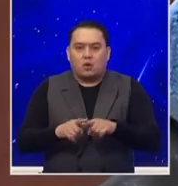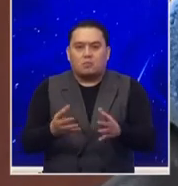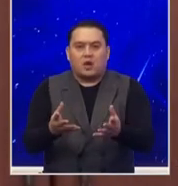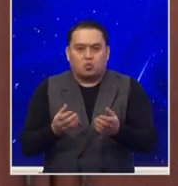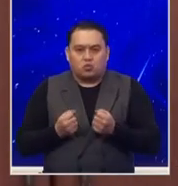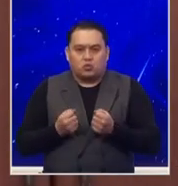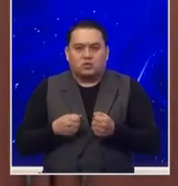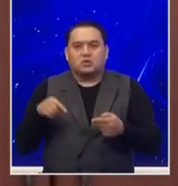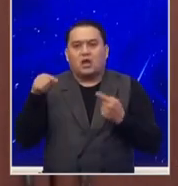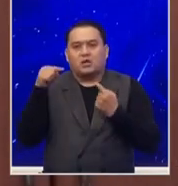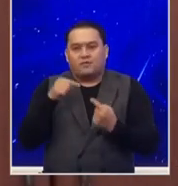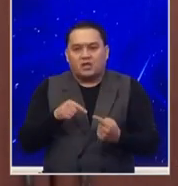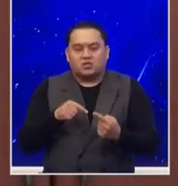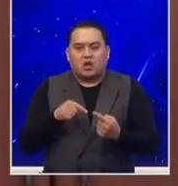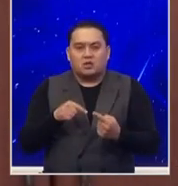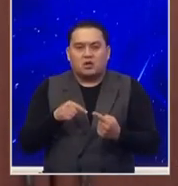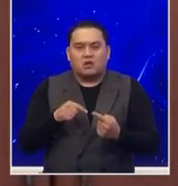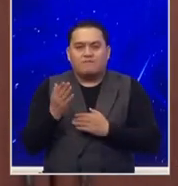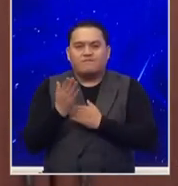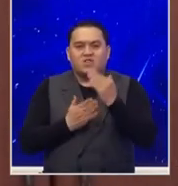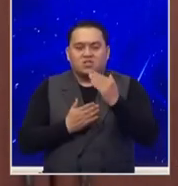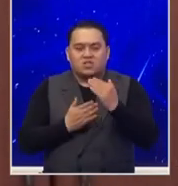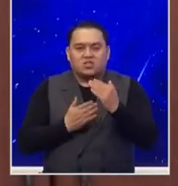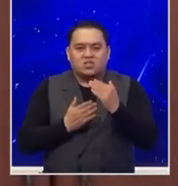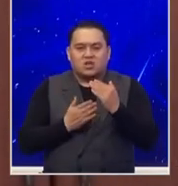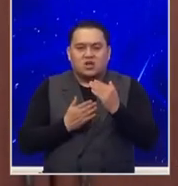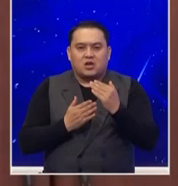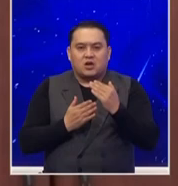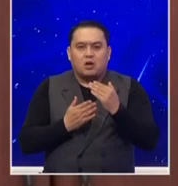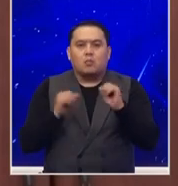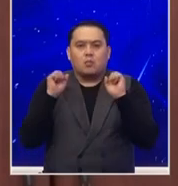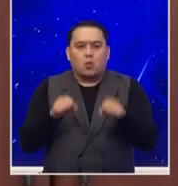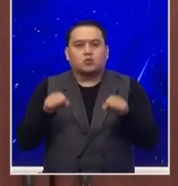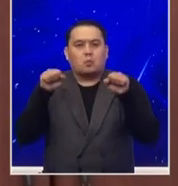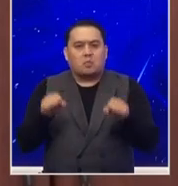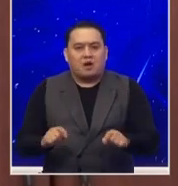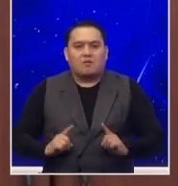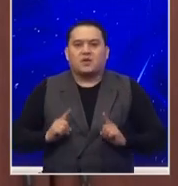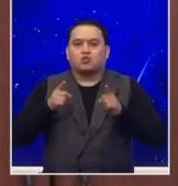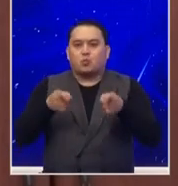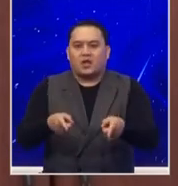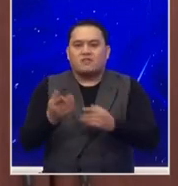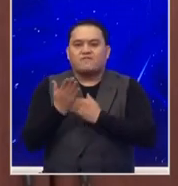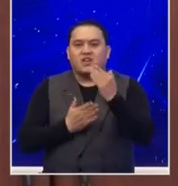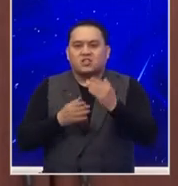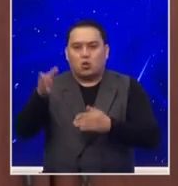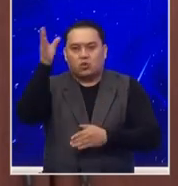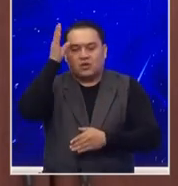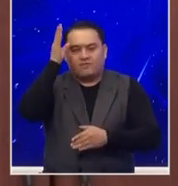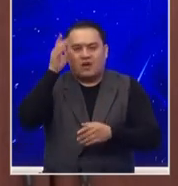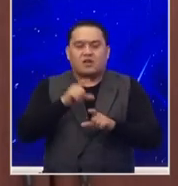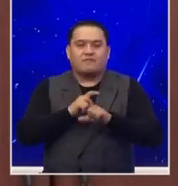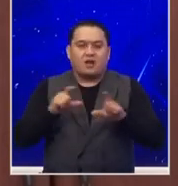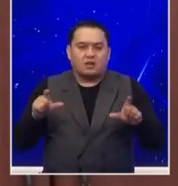получат соответствующие баллы, то есть выше порогового уровня, они имеют право поступать в высшие учебные